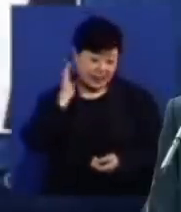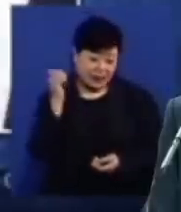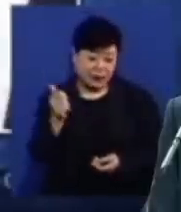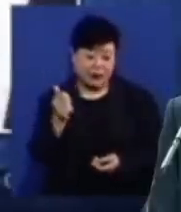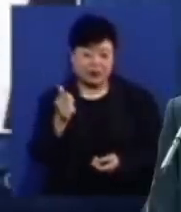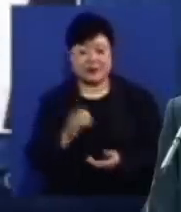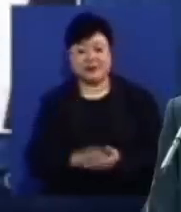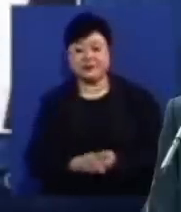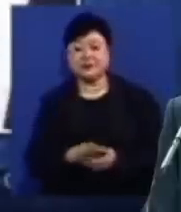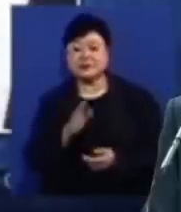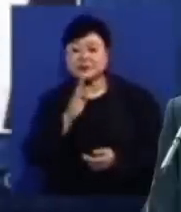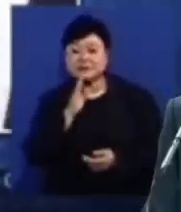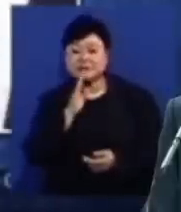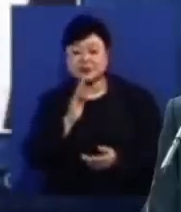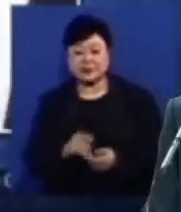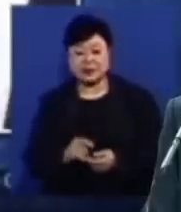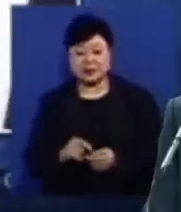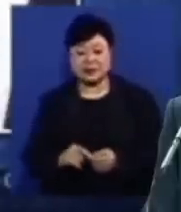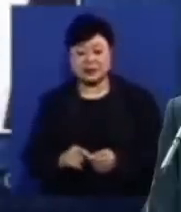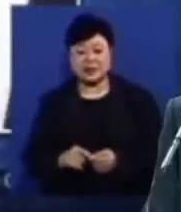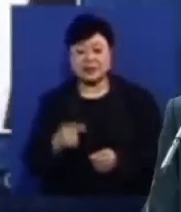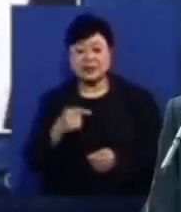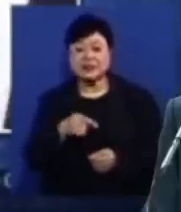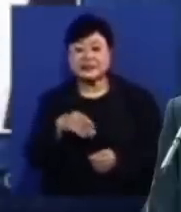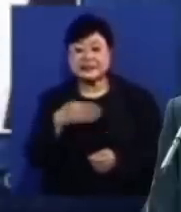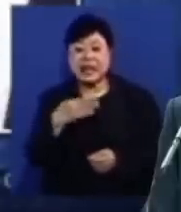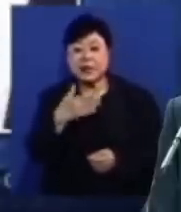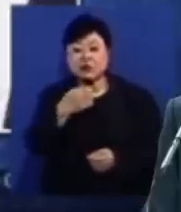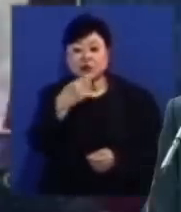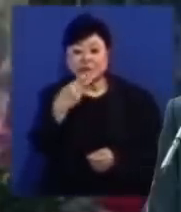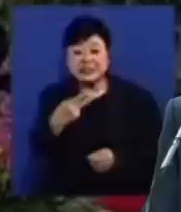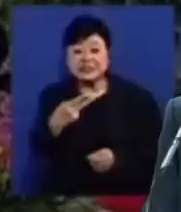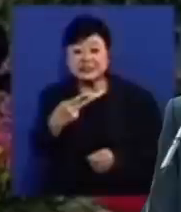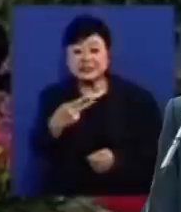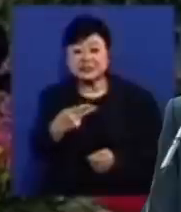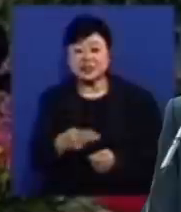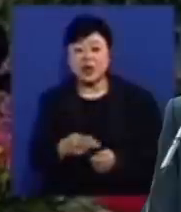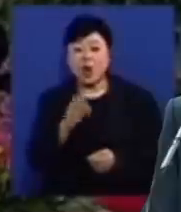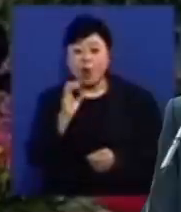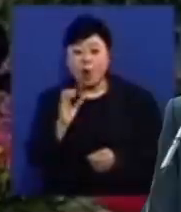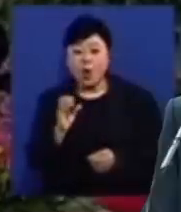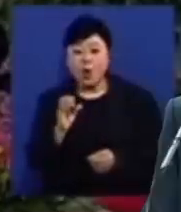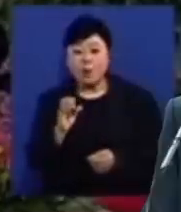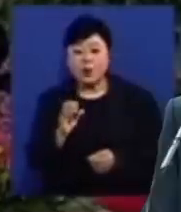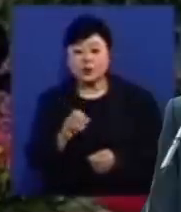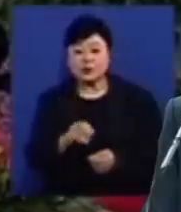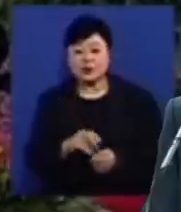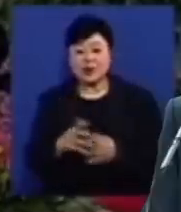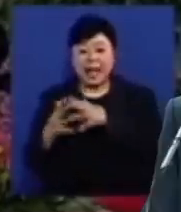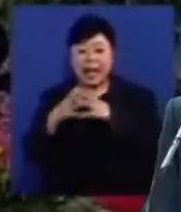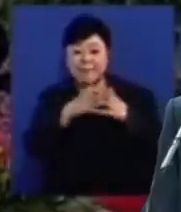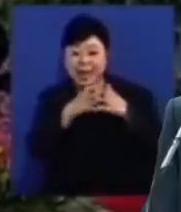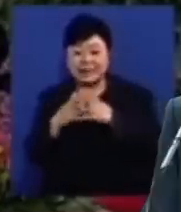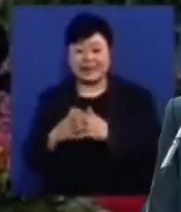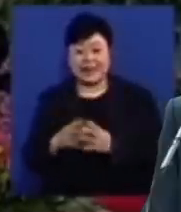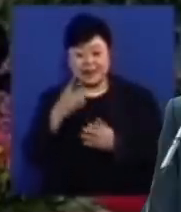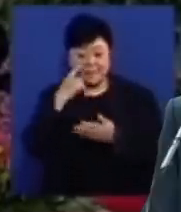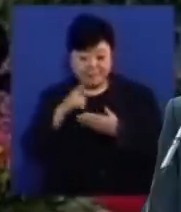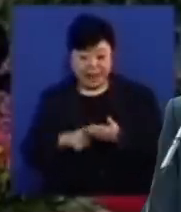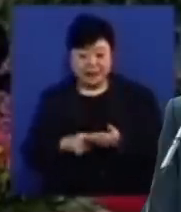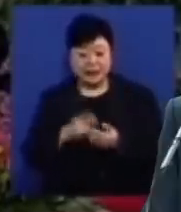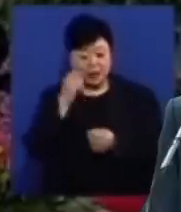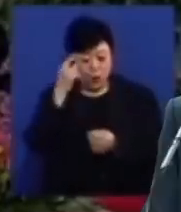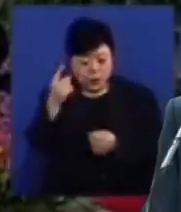인간 유전자 지도는 1492년 콜럼버스가 아메리카 대륙을 발견한 것과 같은 위대한